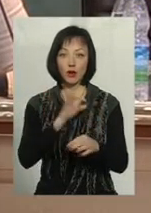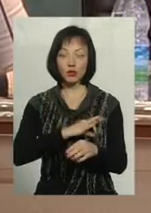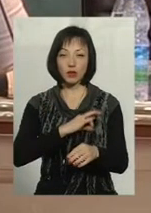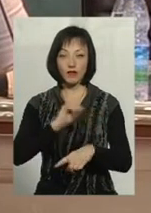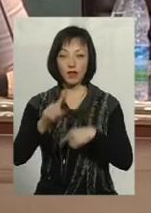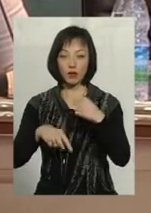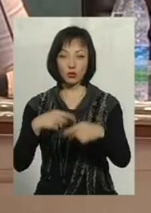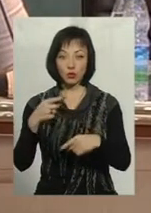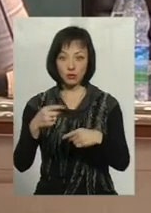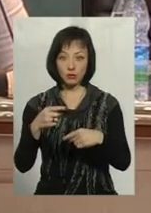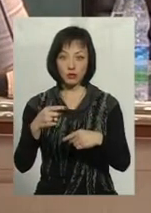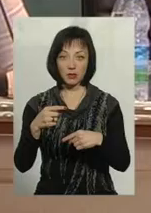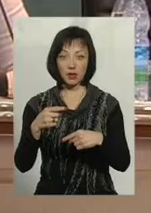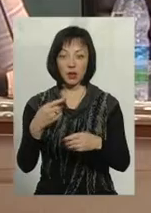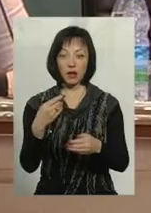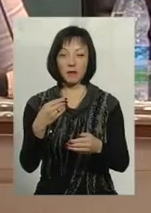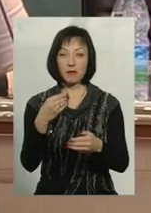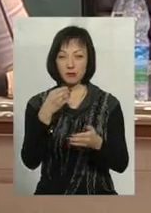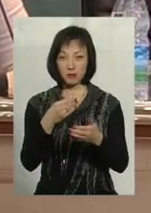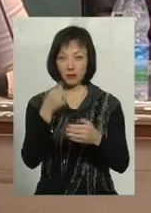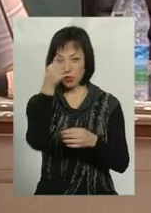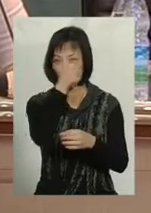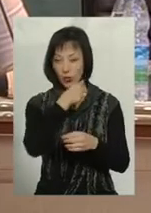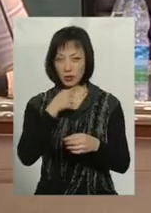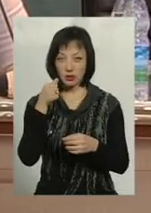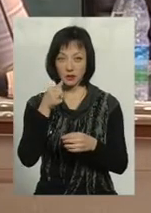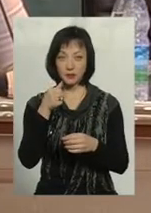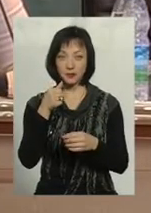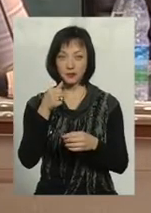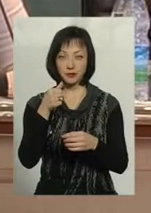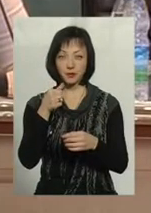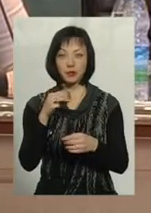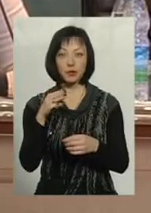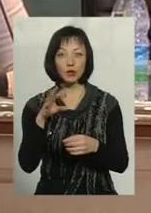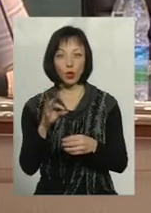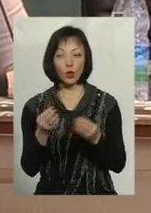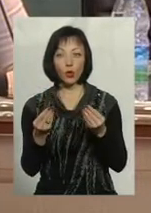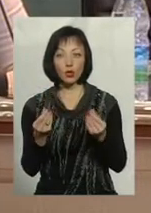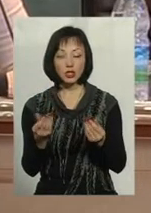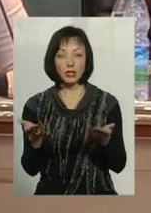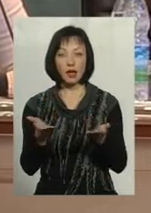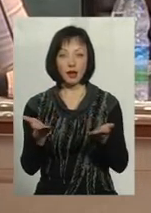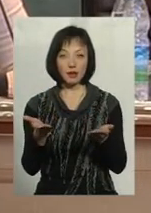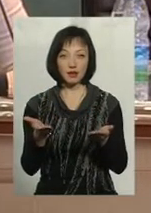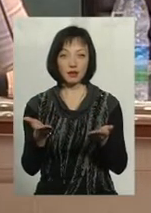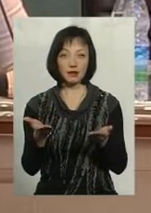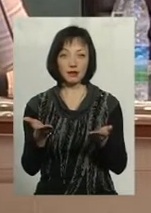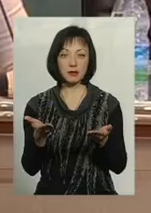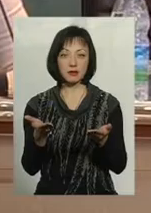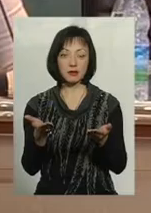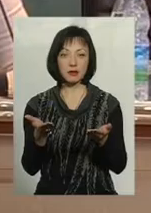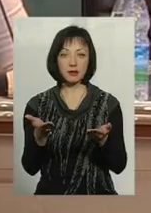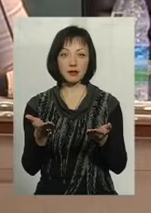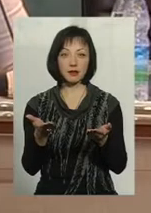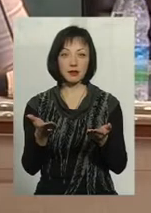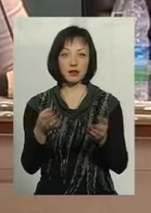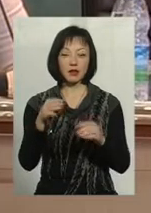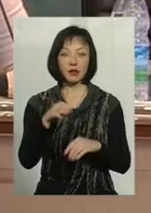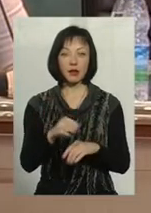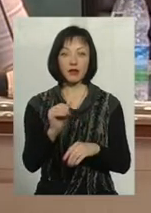ресторані, працівник аптеки, комбайнер, доярка, механізатор, ніхто сьогодні за 1600 гривень